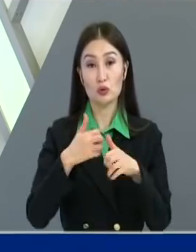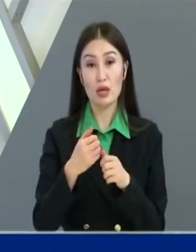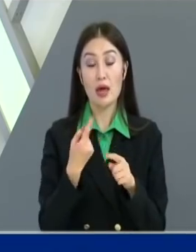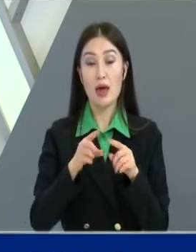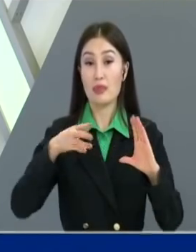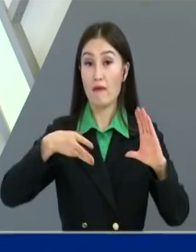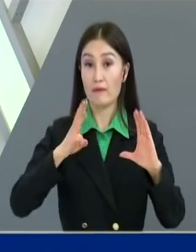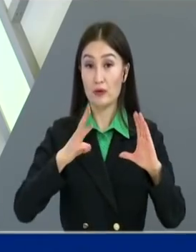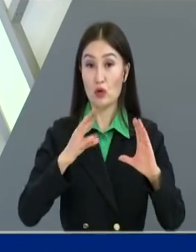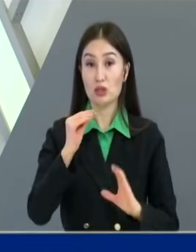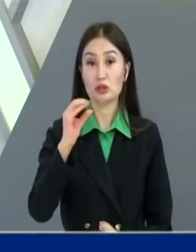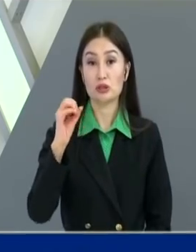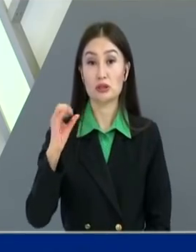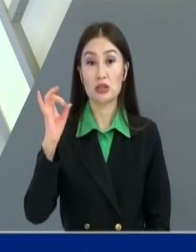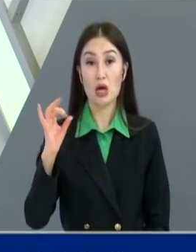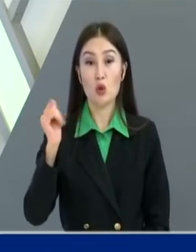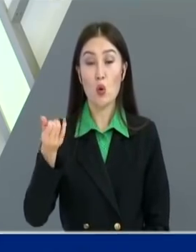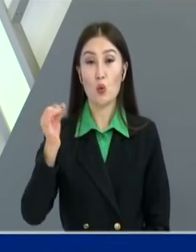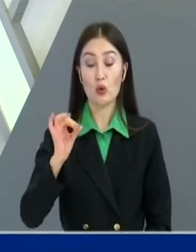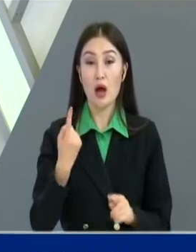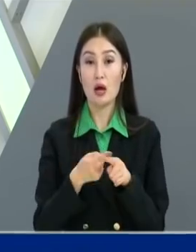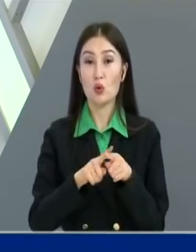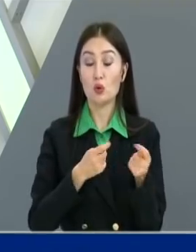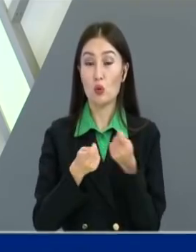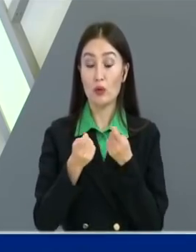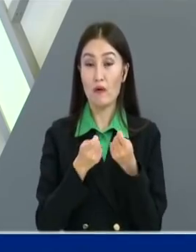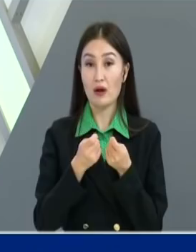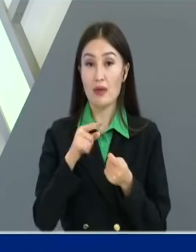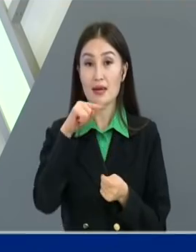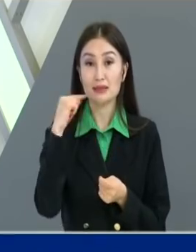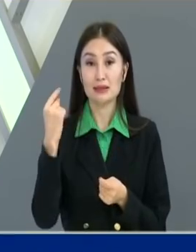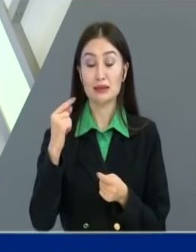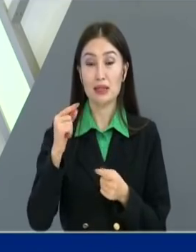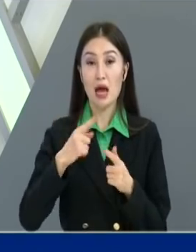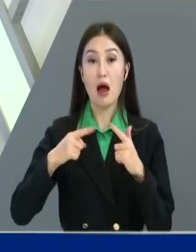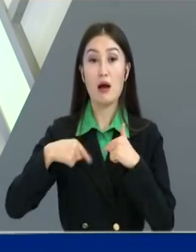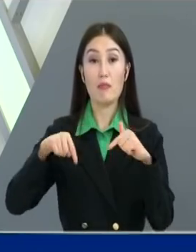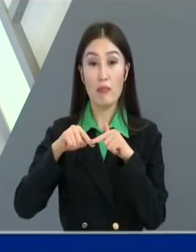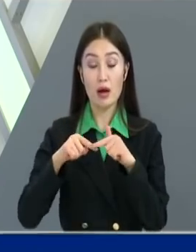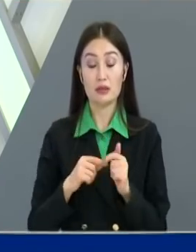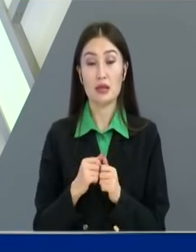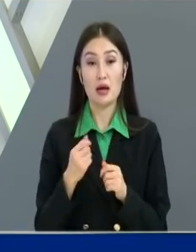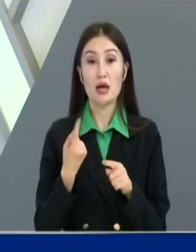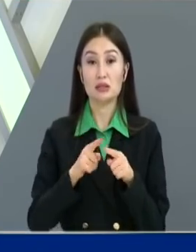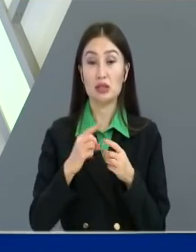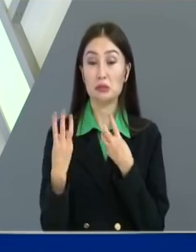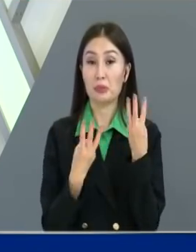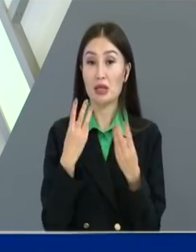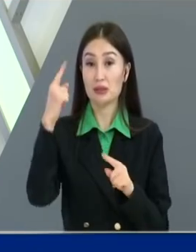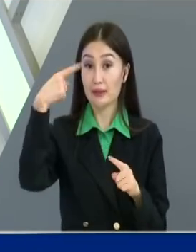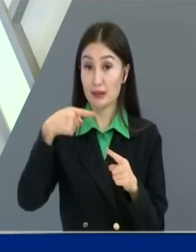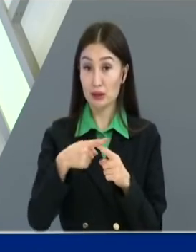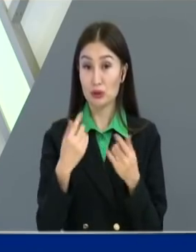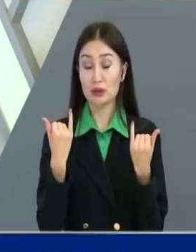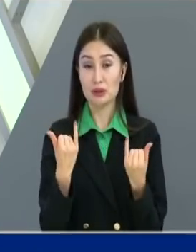на месторождении Джерюй, которым управляет российская компания «Алтын Альянс». Здесь подожгли контейнеры и технику. Как сообщили в компании,